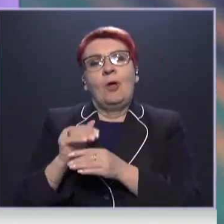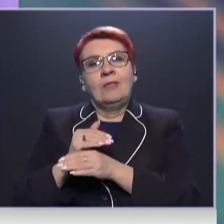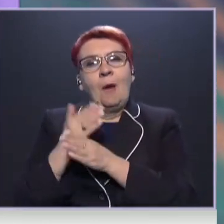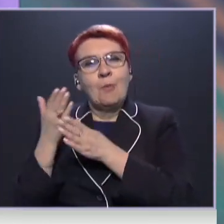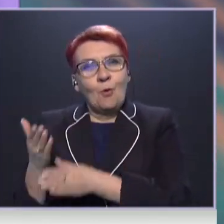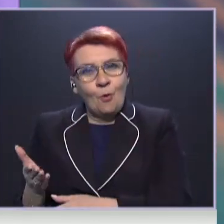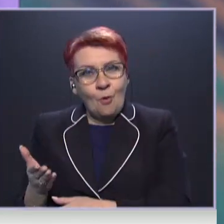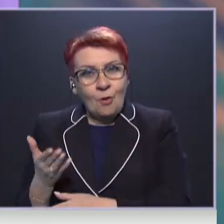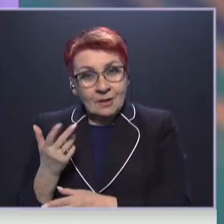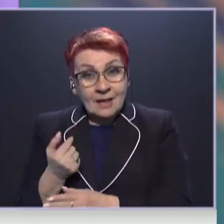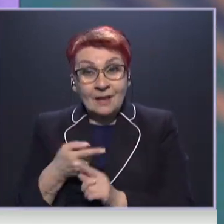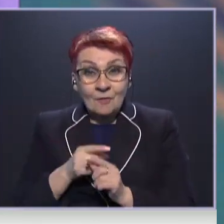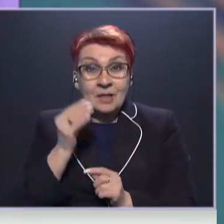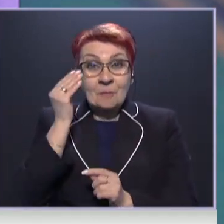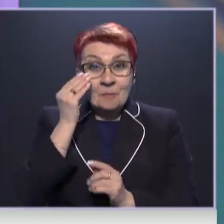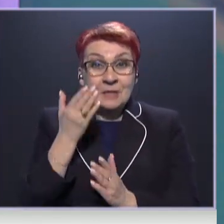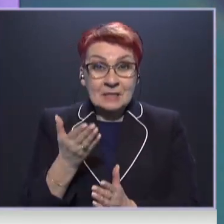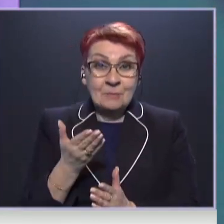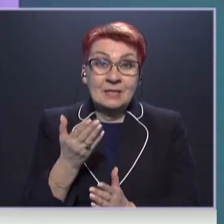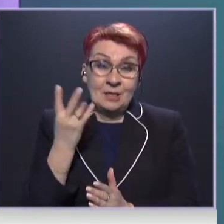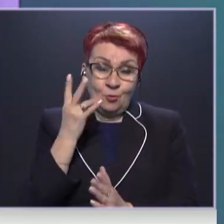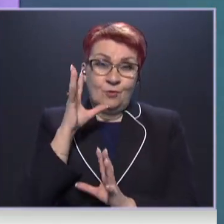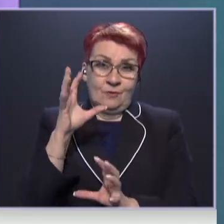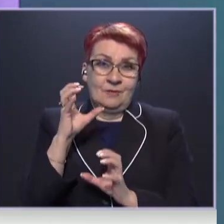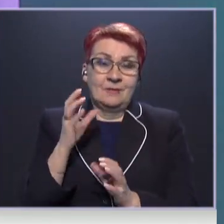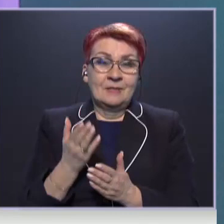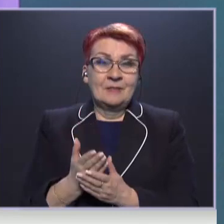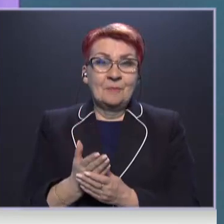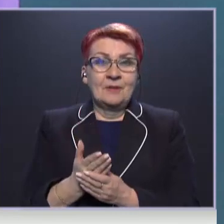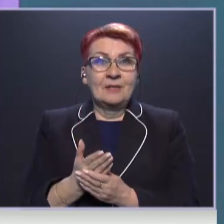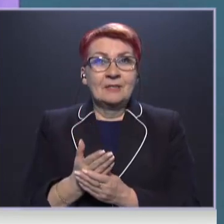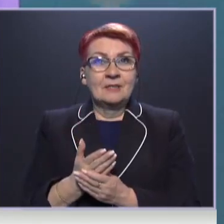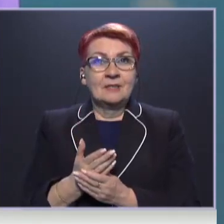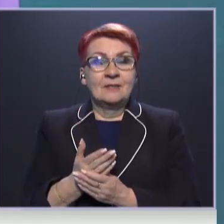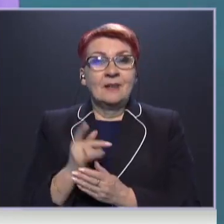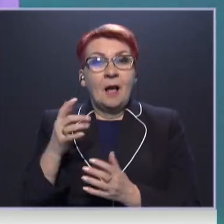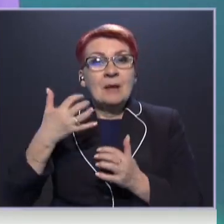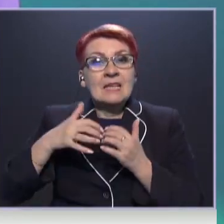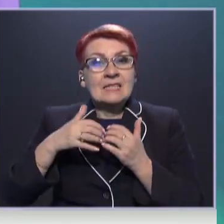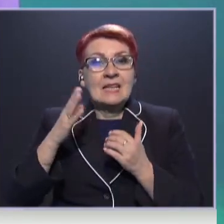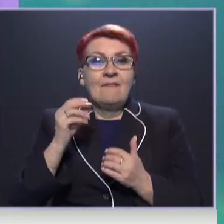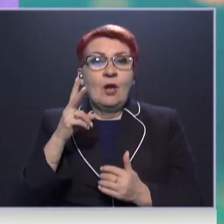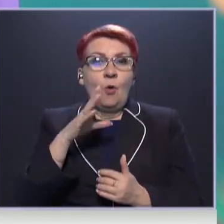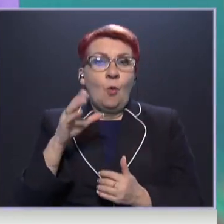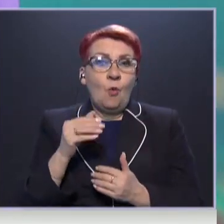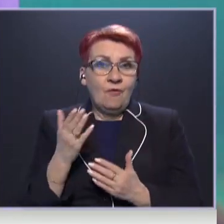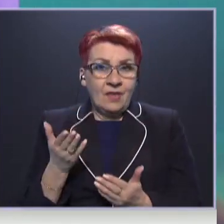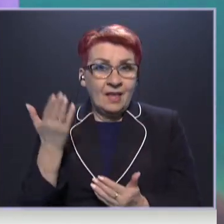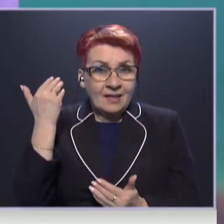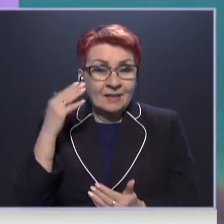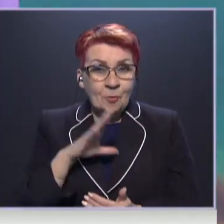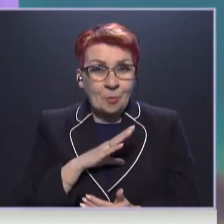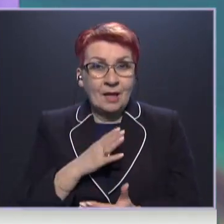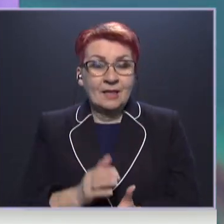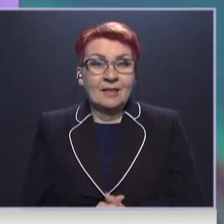то есть в этом смысле вот такая символичность, она как вот в Средневековье это было, там в мистериях было, да, в каких-то